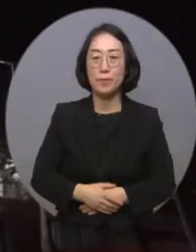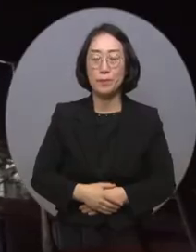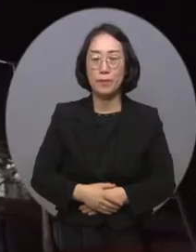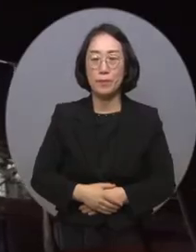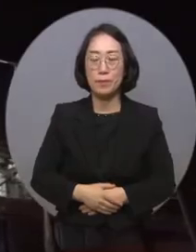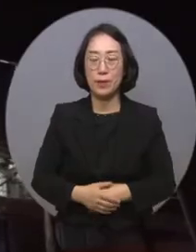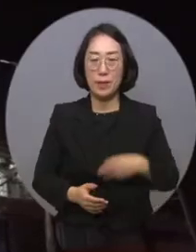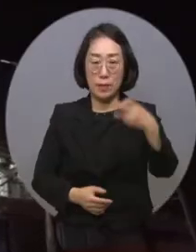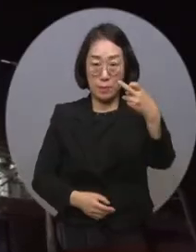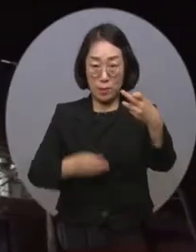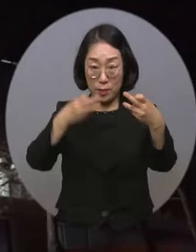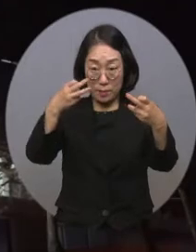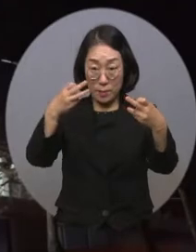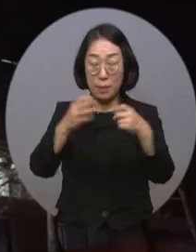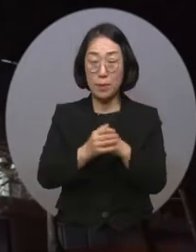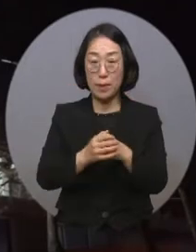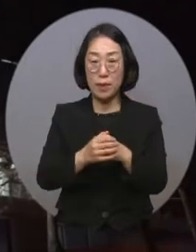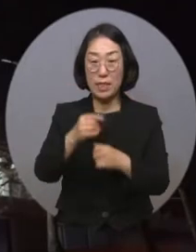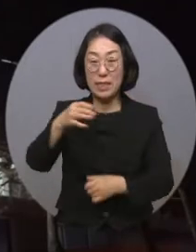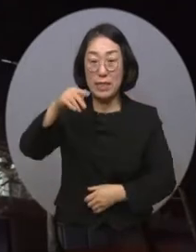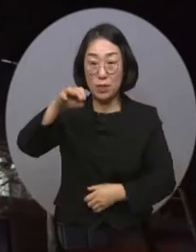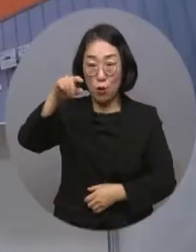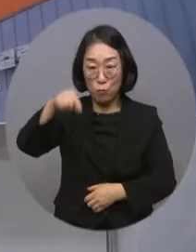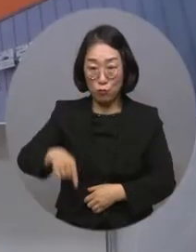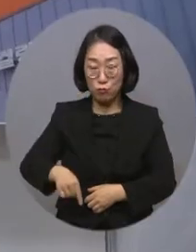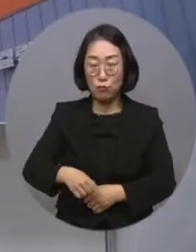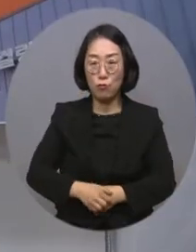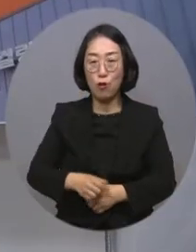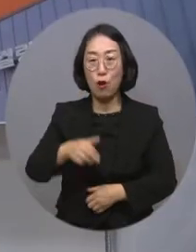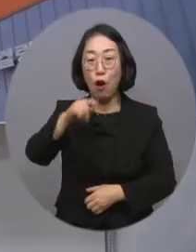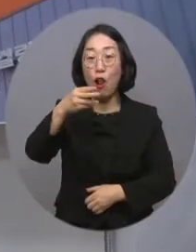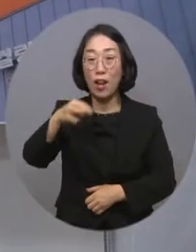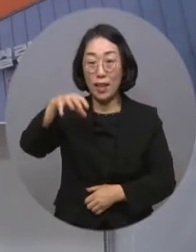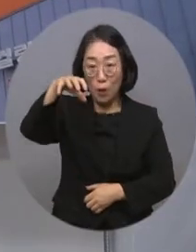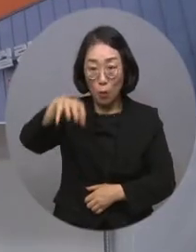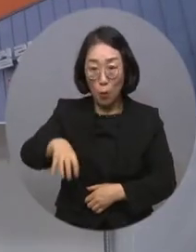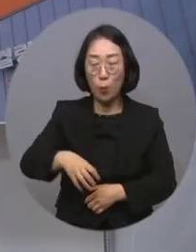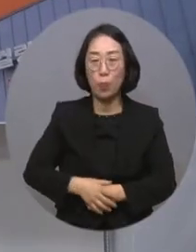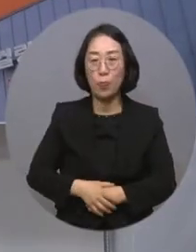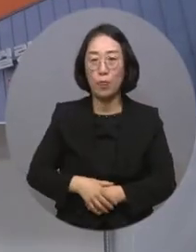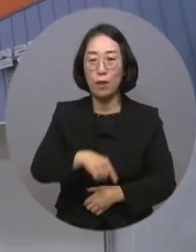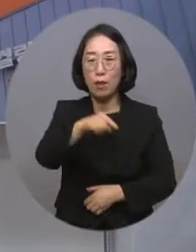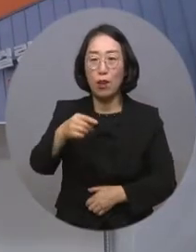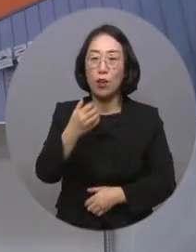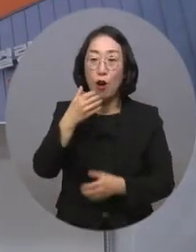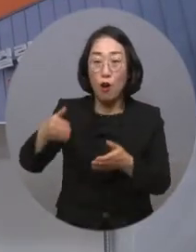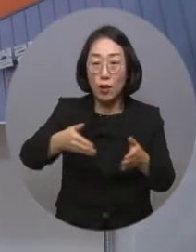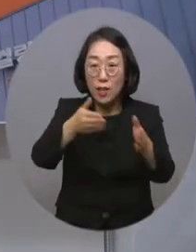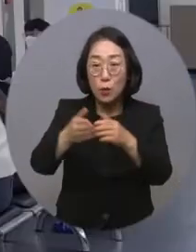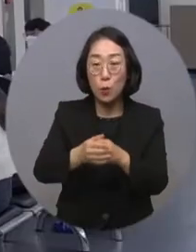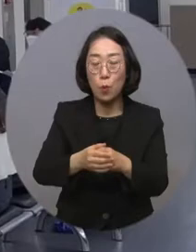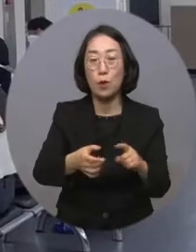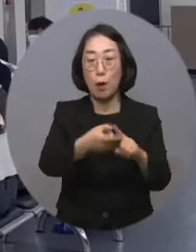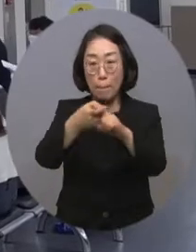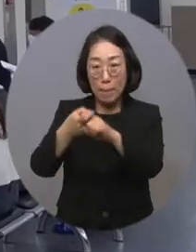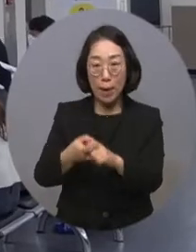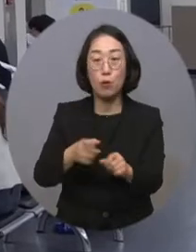지난 13일 의정부 컬링 경기장입니다. 의정부 시민공감 주관 경기도 컬링연맹